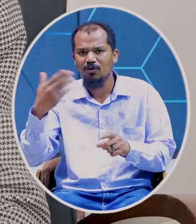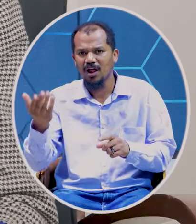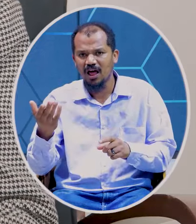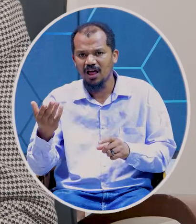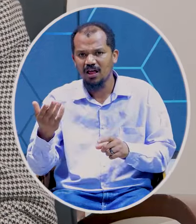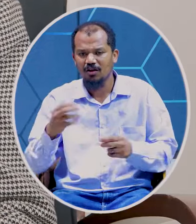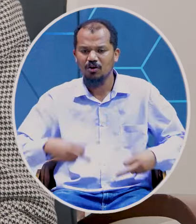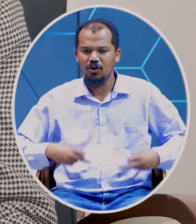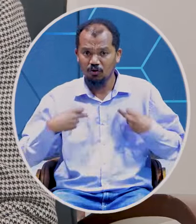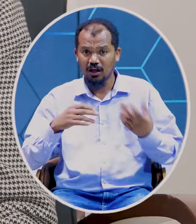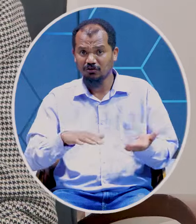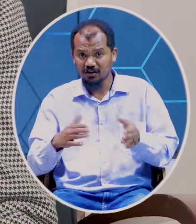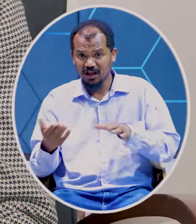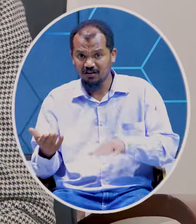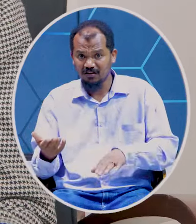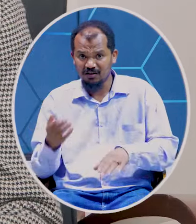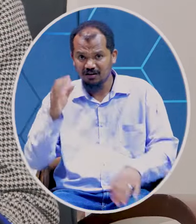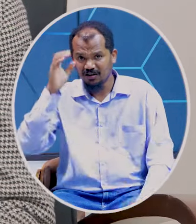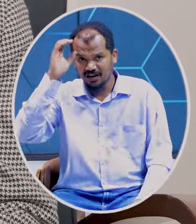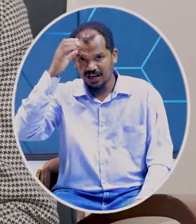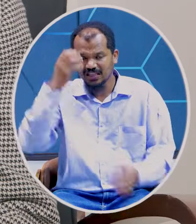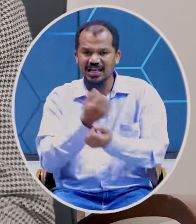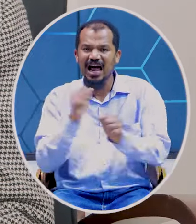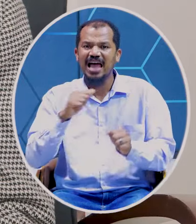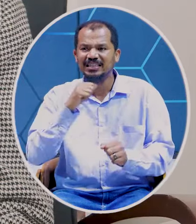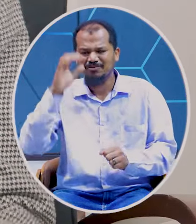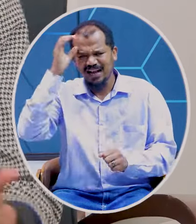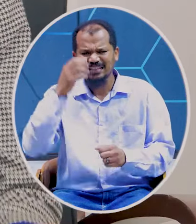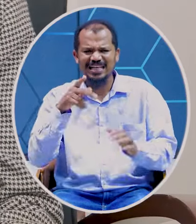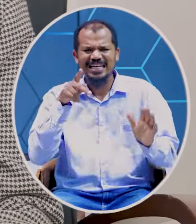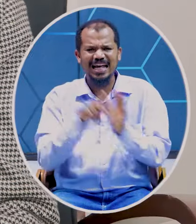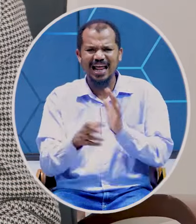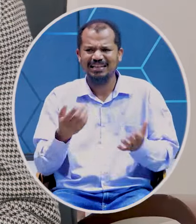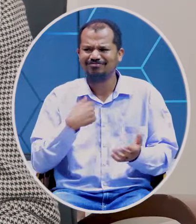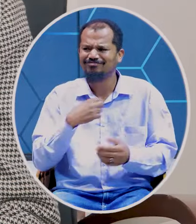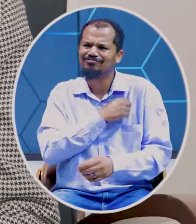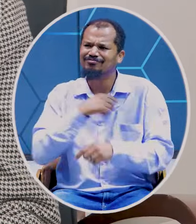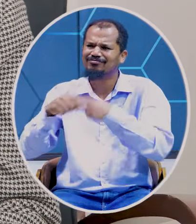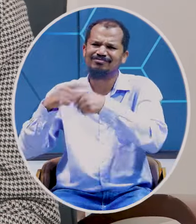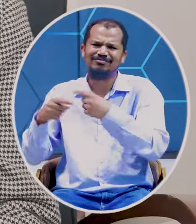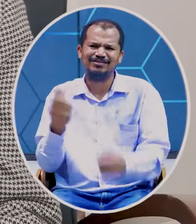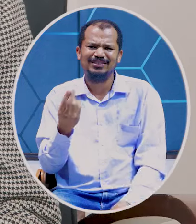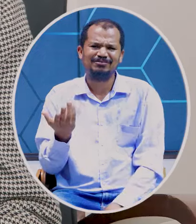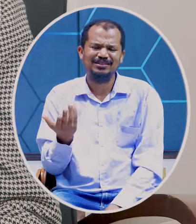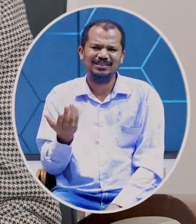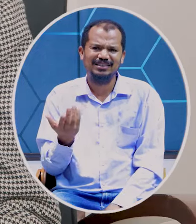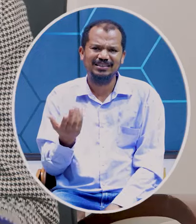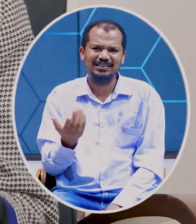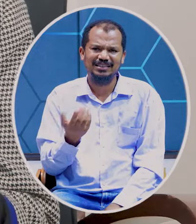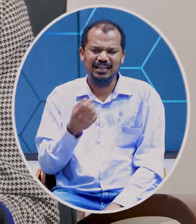በኋላ ህይወታቸው ሲያልፍ በቃ ካንሰር አይደለም ካንሰር ገዳይ ነው። ስለዚህ እኔ ስለምን ህክምና ቦታ ሄዳለሁ ለምን